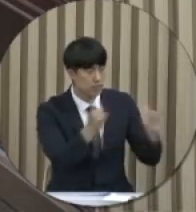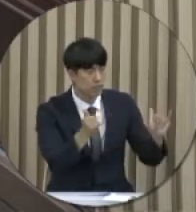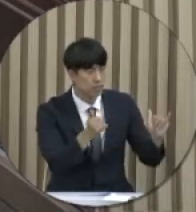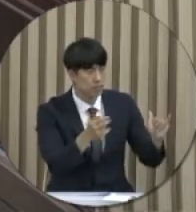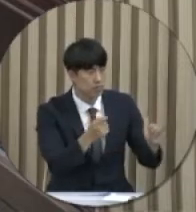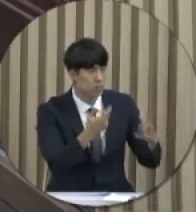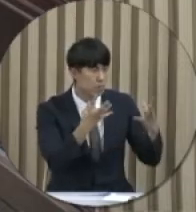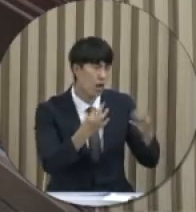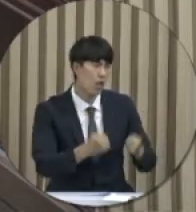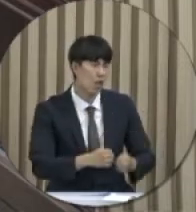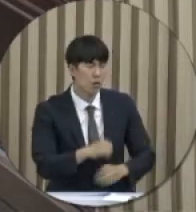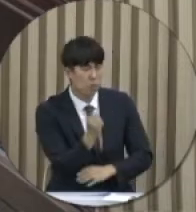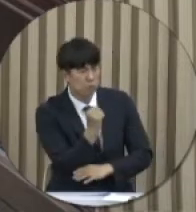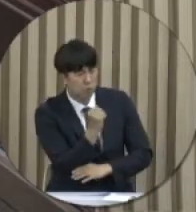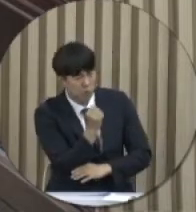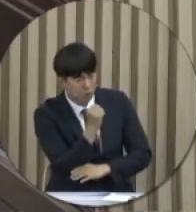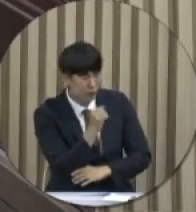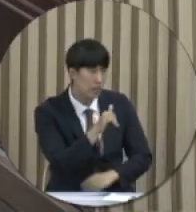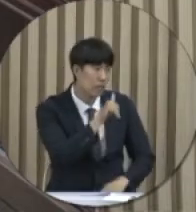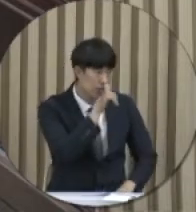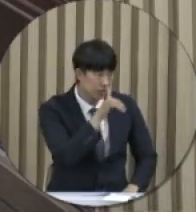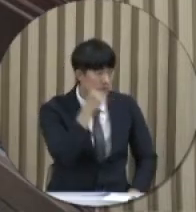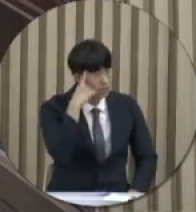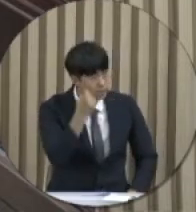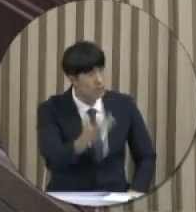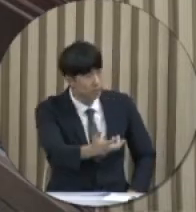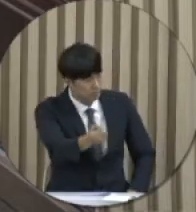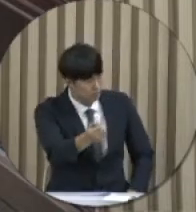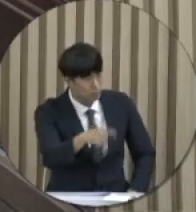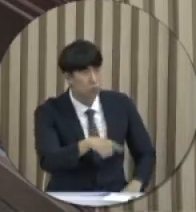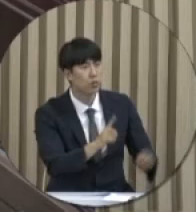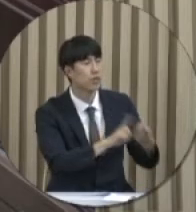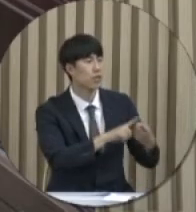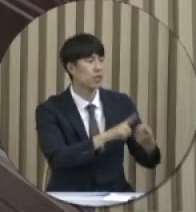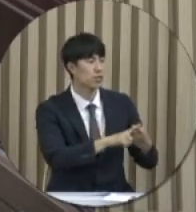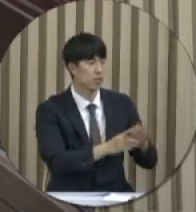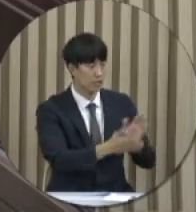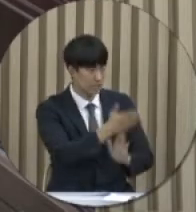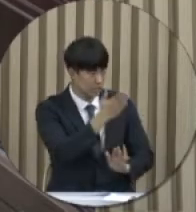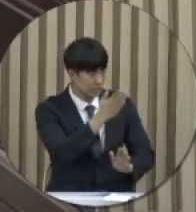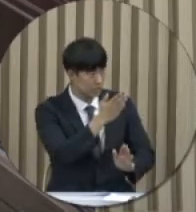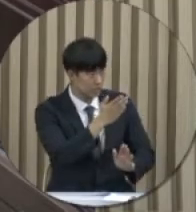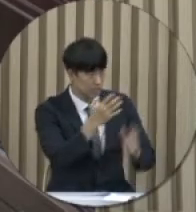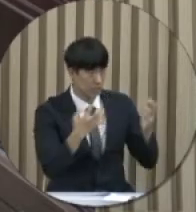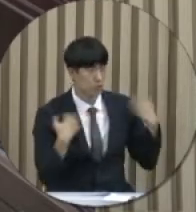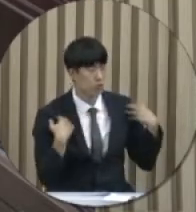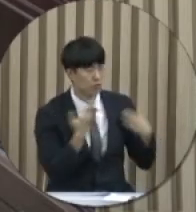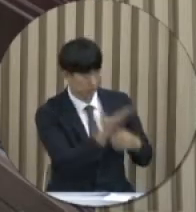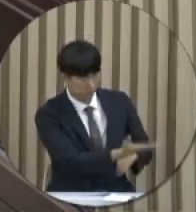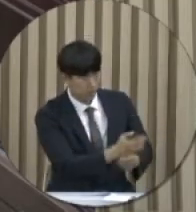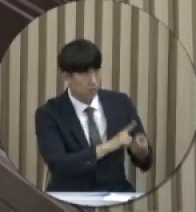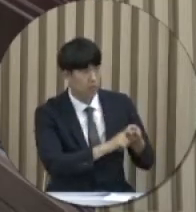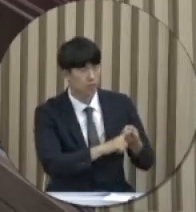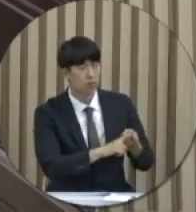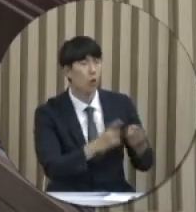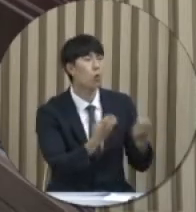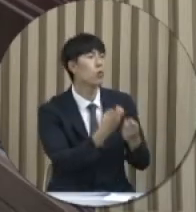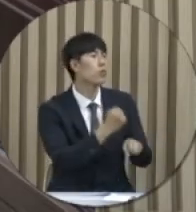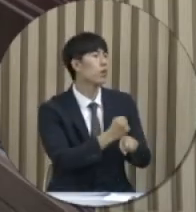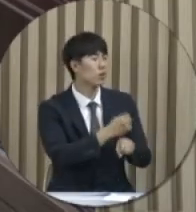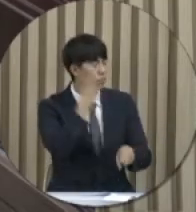많이 불안하다고 생각을 하는데 이거에 대해서 아마 시에다가 어떻게 하실 건지에 대한